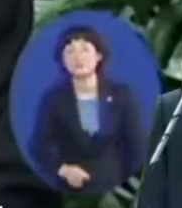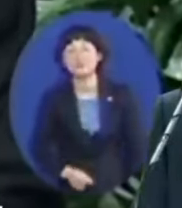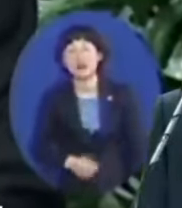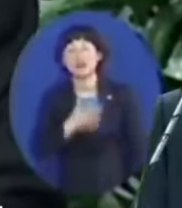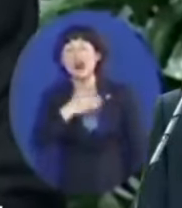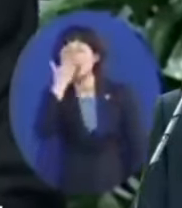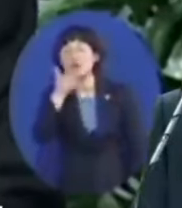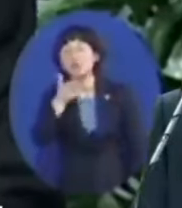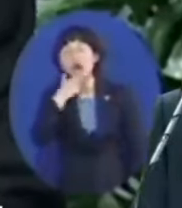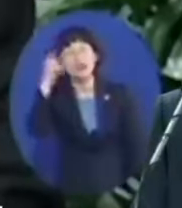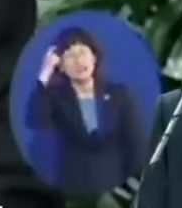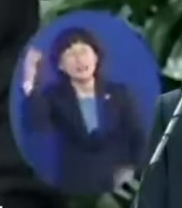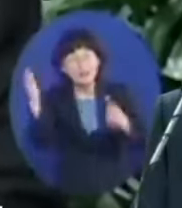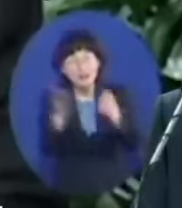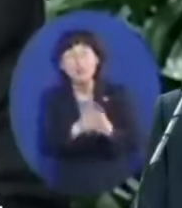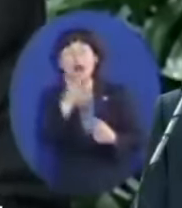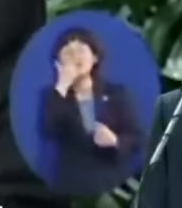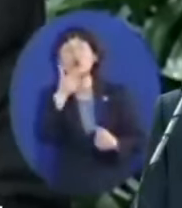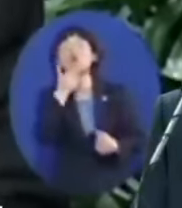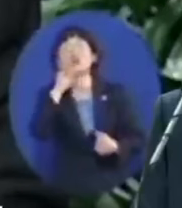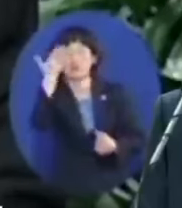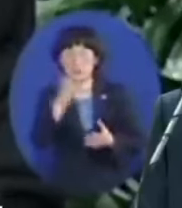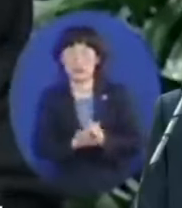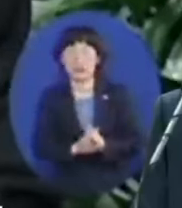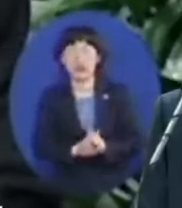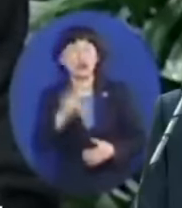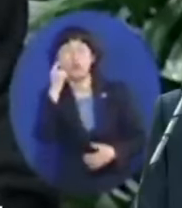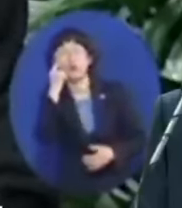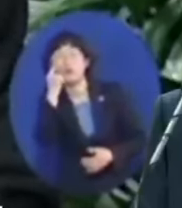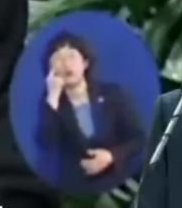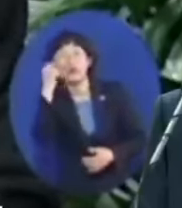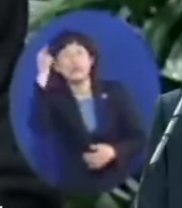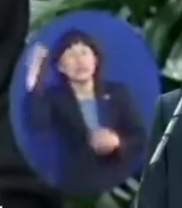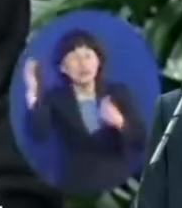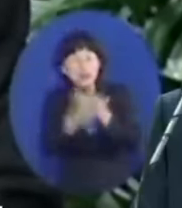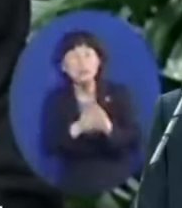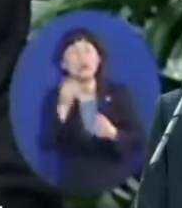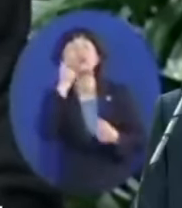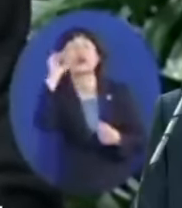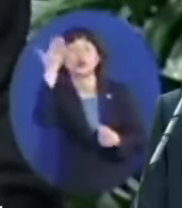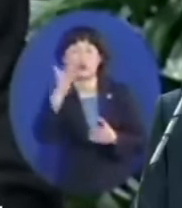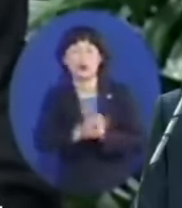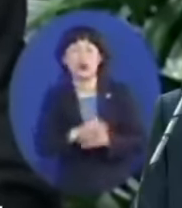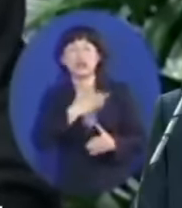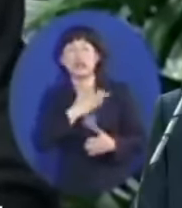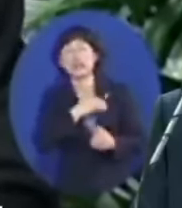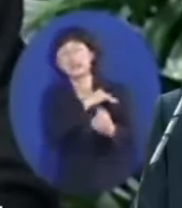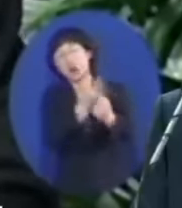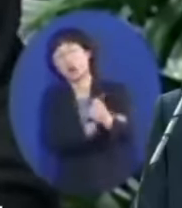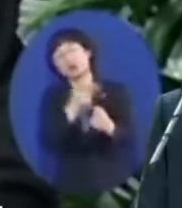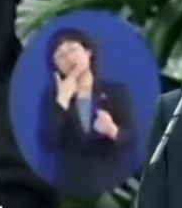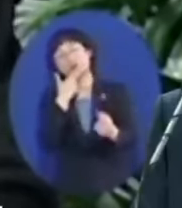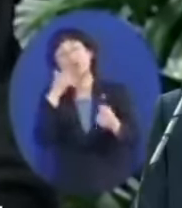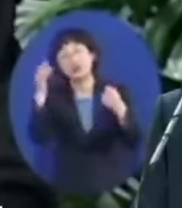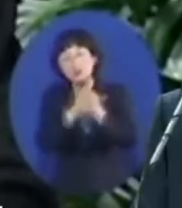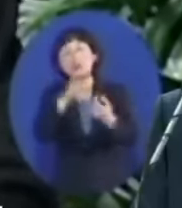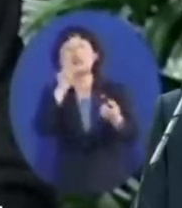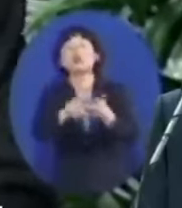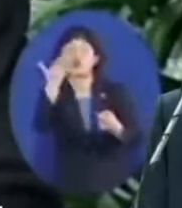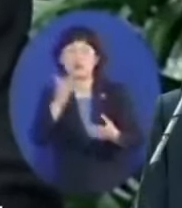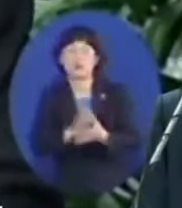할 수 없다고 생각하기 때문에 할 수 없는 것입니다. 못한다고 생각하기 때문에 못하는 것입니다. 나는 실력이 없다고 생각하기 때문에 못하는